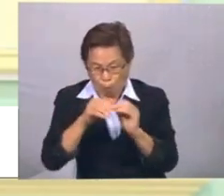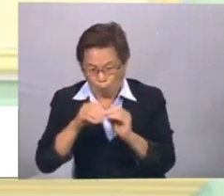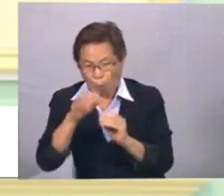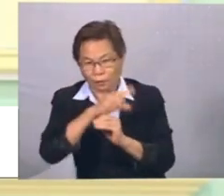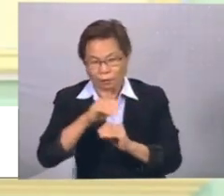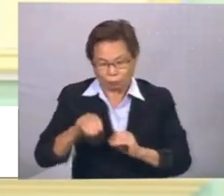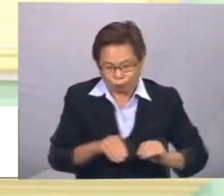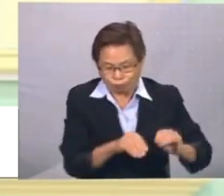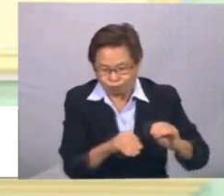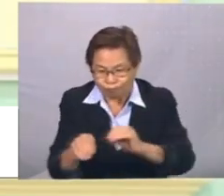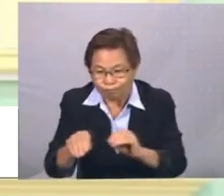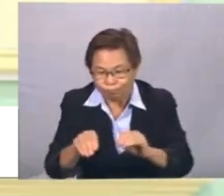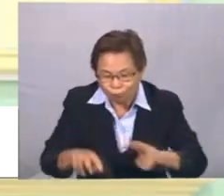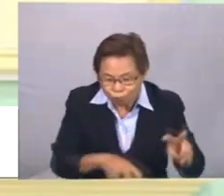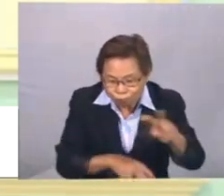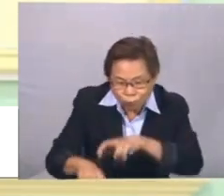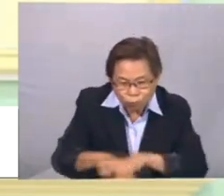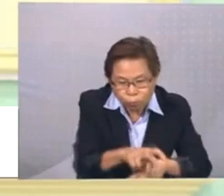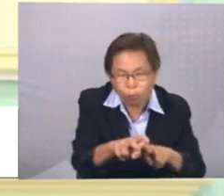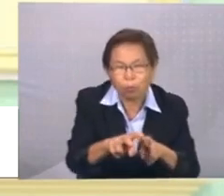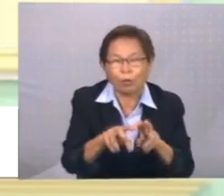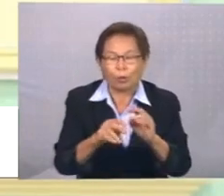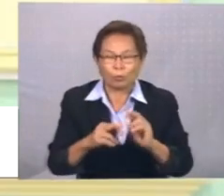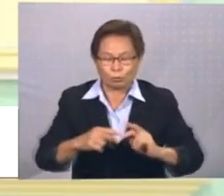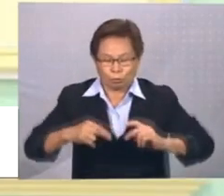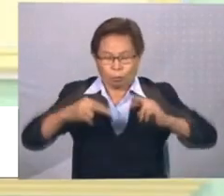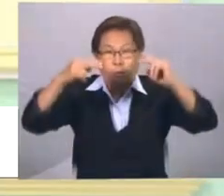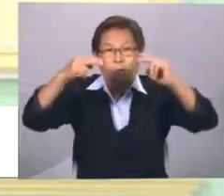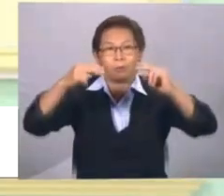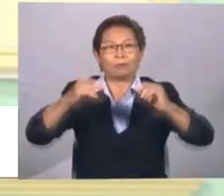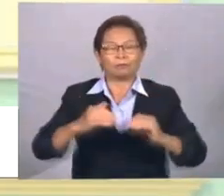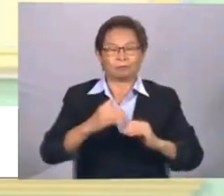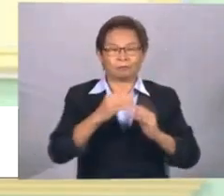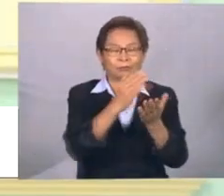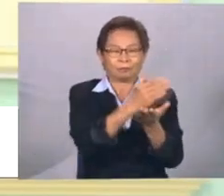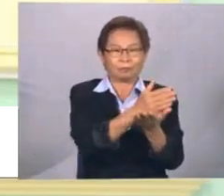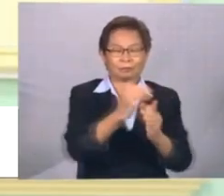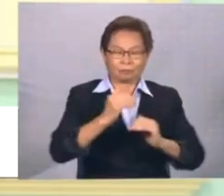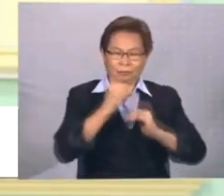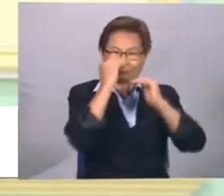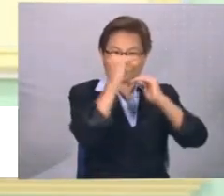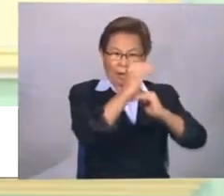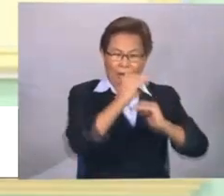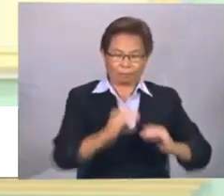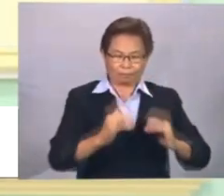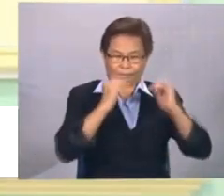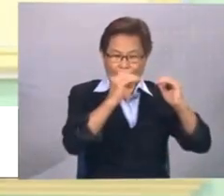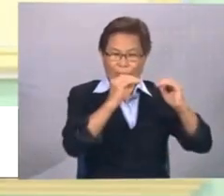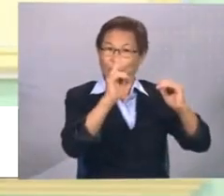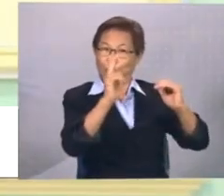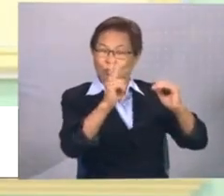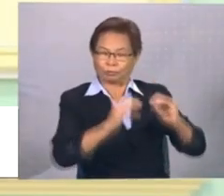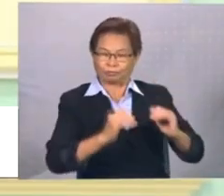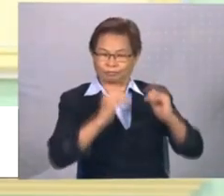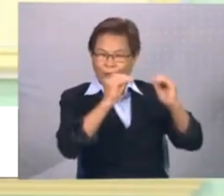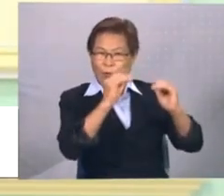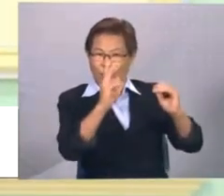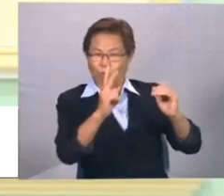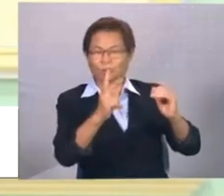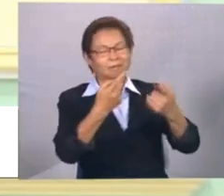sekatan pergerakan ini pada tahap kedua ini kecap saya ia jatuh itulah